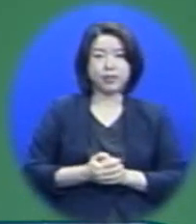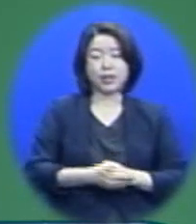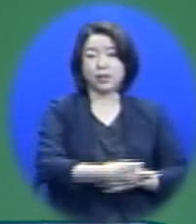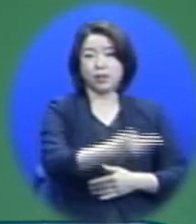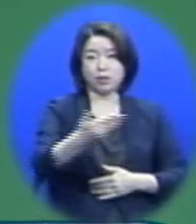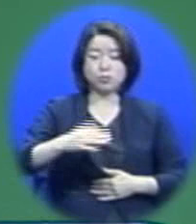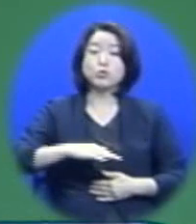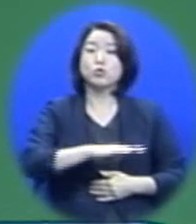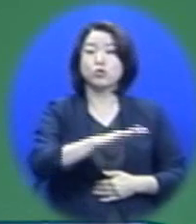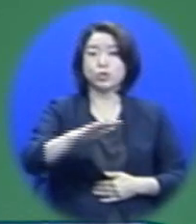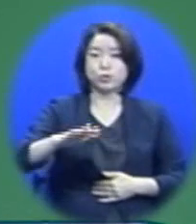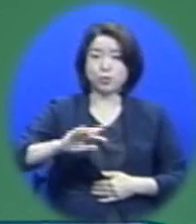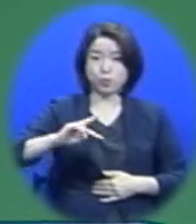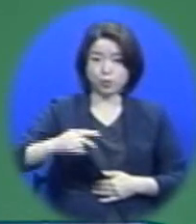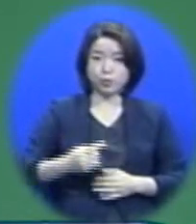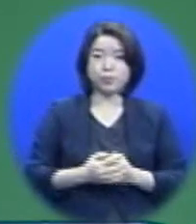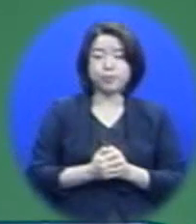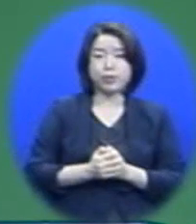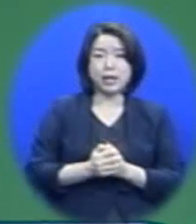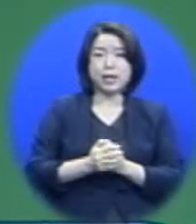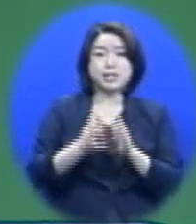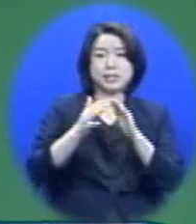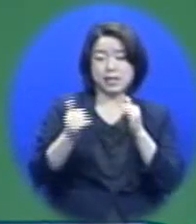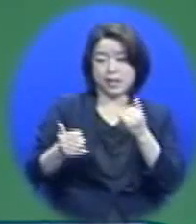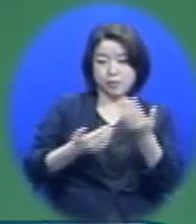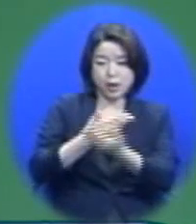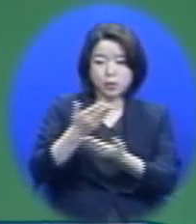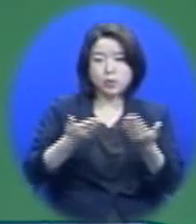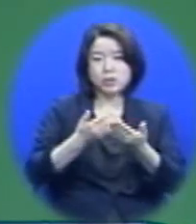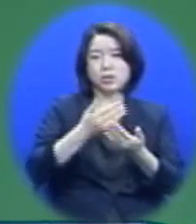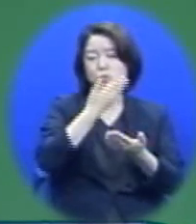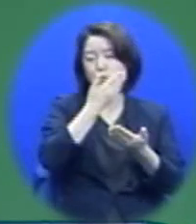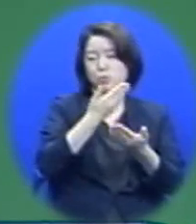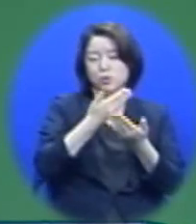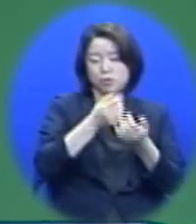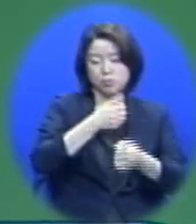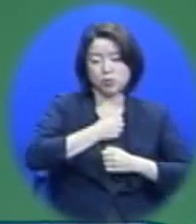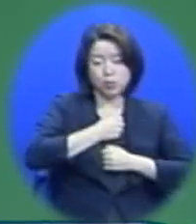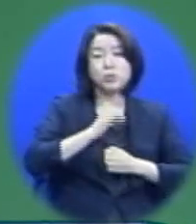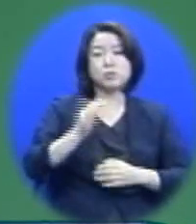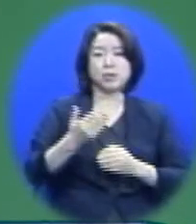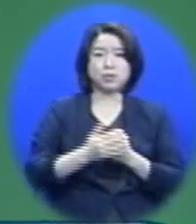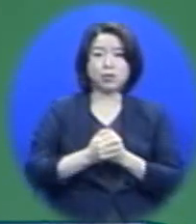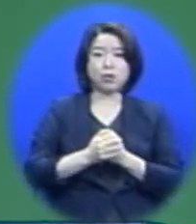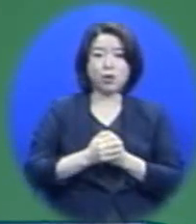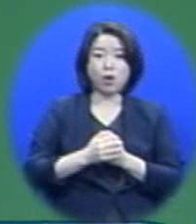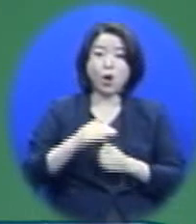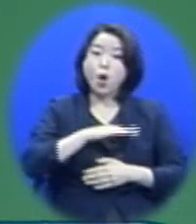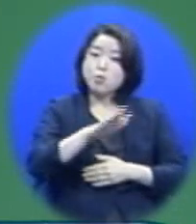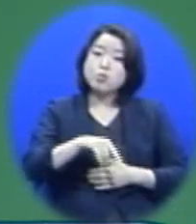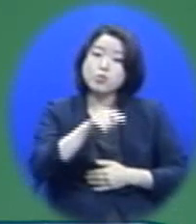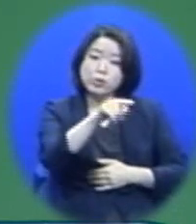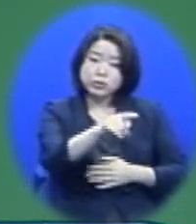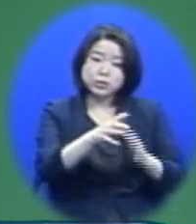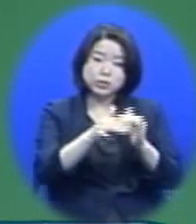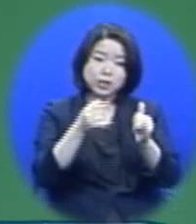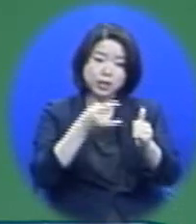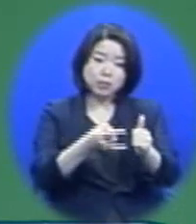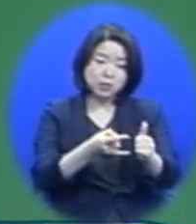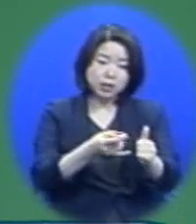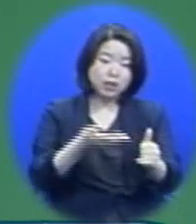여러분, 우리도 사람과의 교제를 조심해야 합니다. 우리도 그 사람에게 영향을 끼칠 수